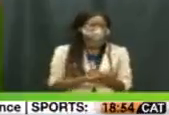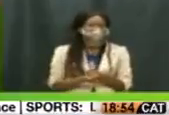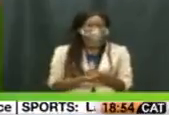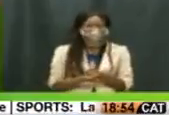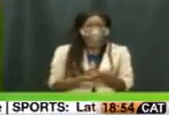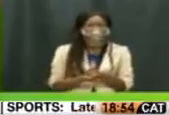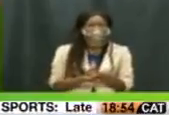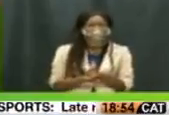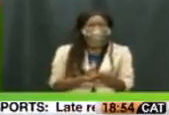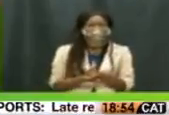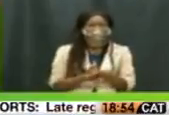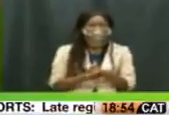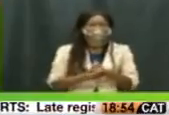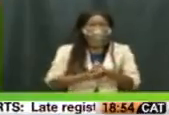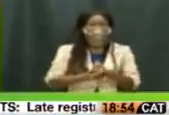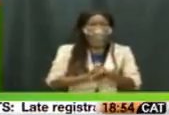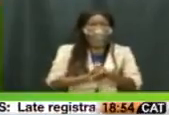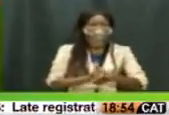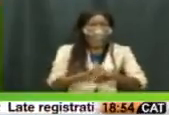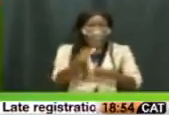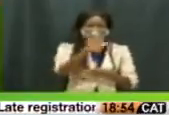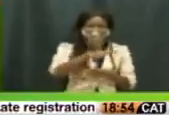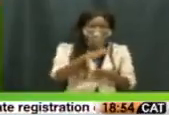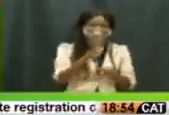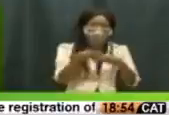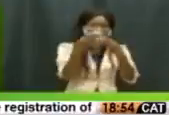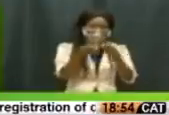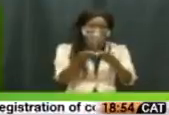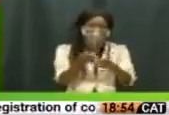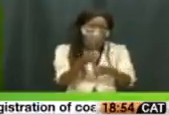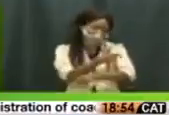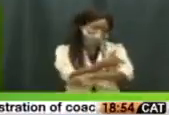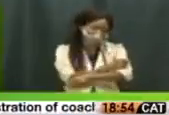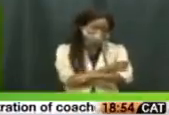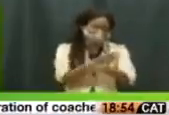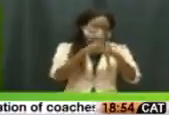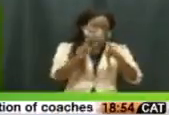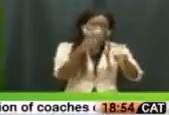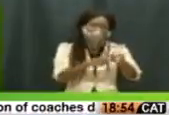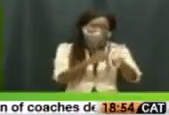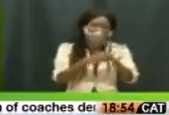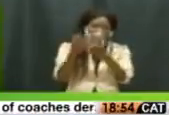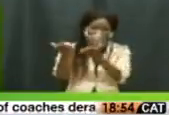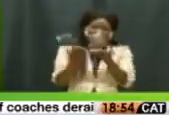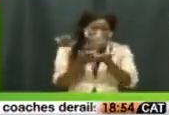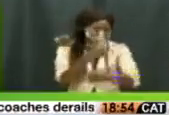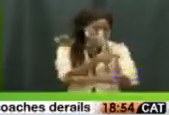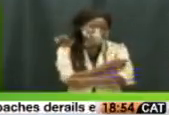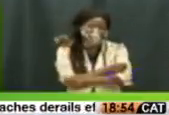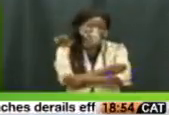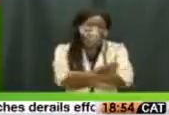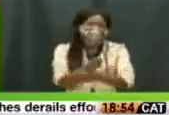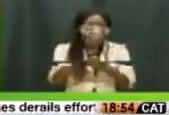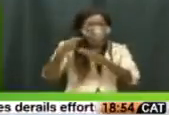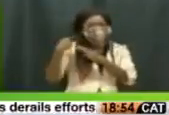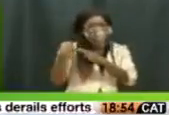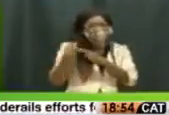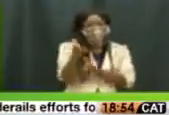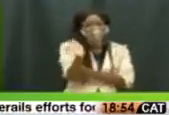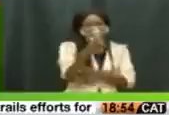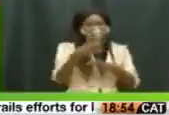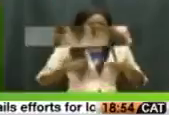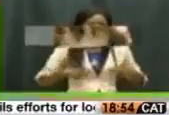ndipo kumene kudzaperekedwe katemera ndi nthawi adzatifotokozera au ndonawo za umoyo